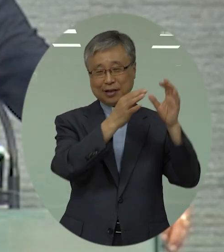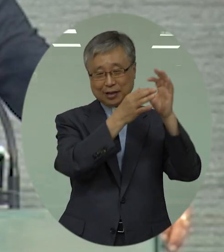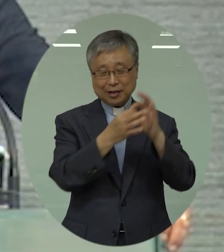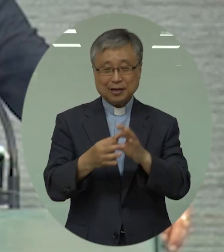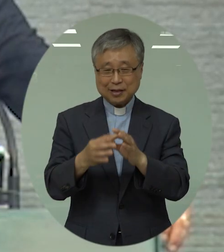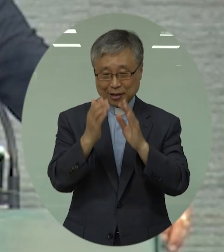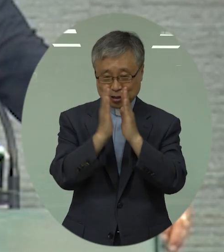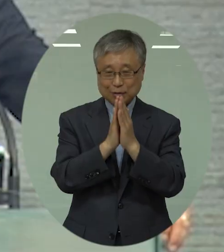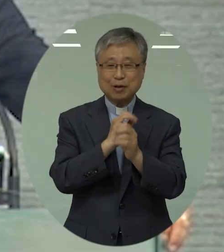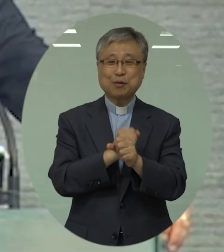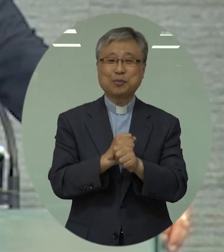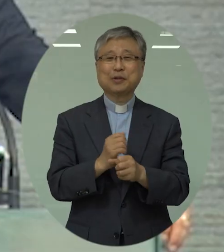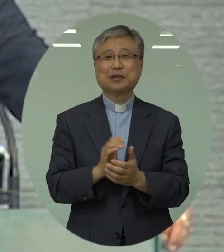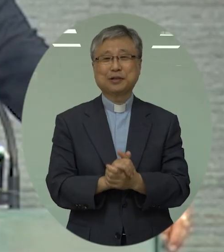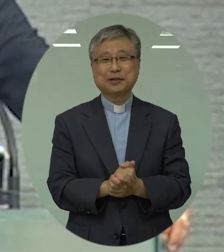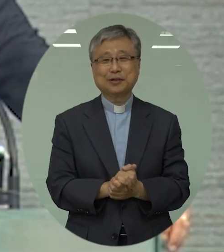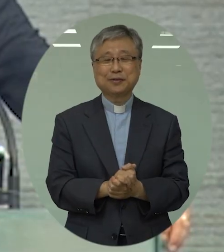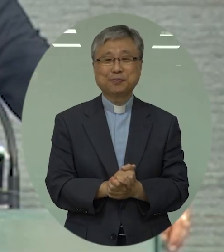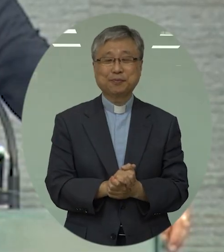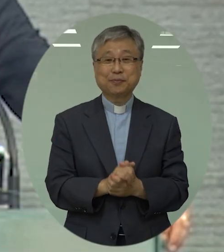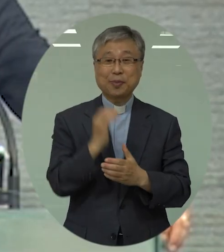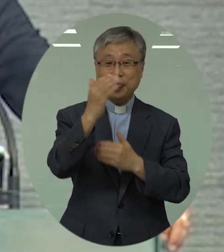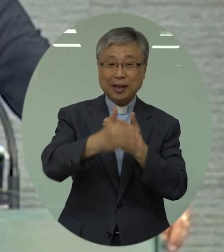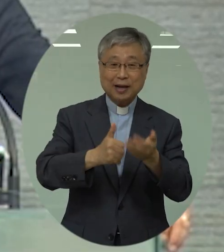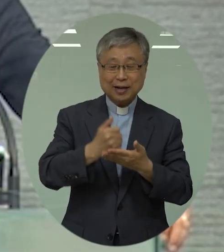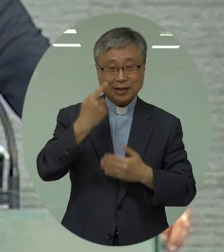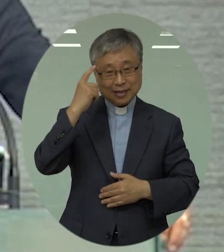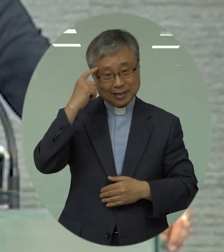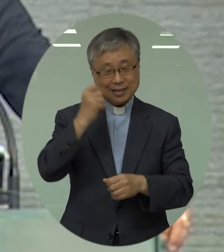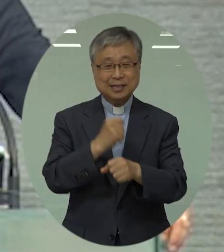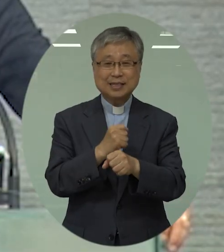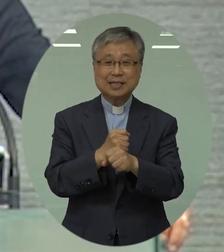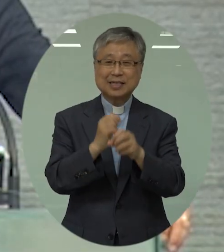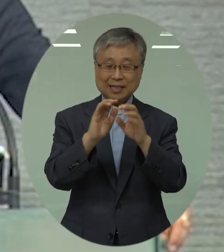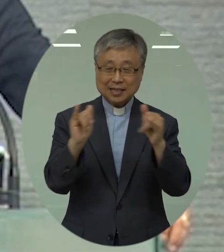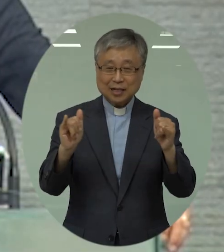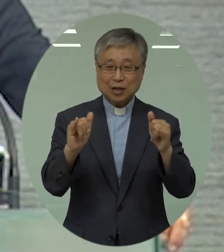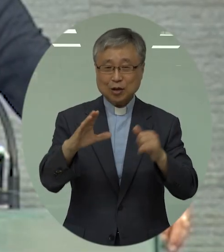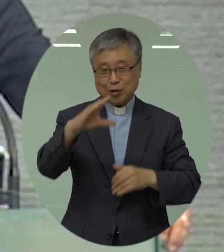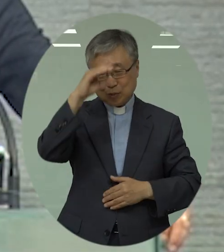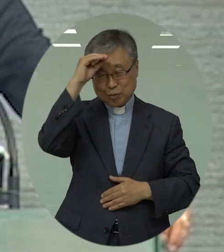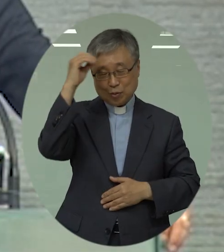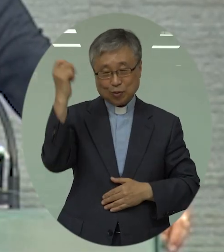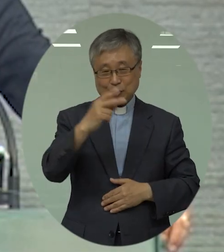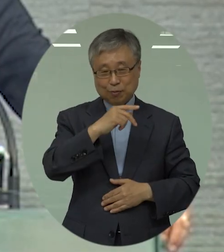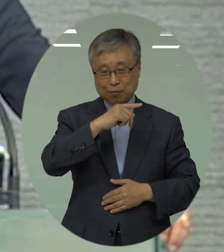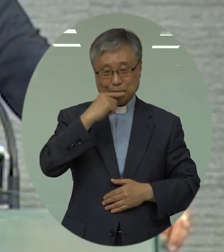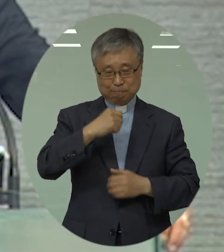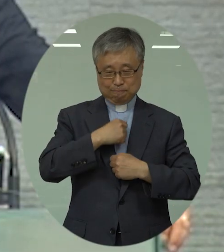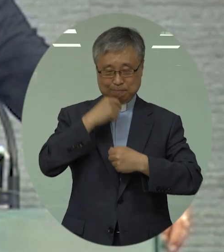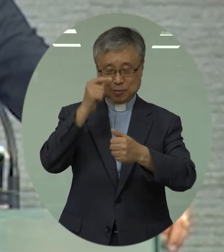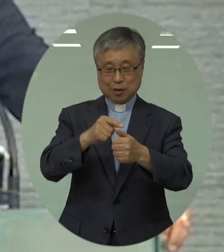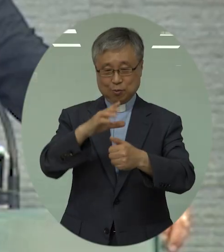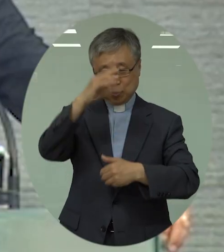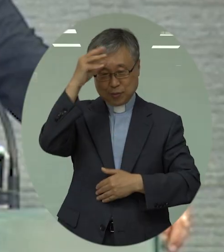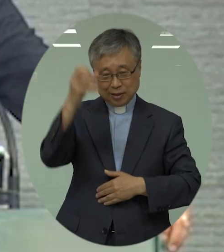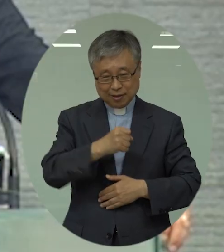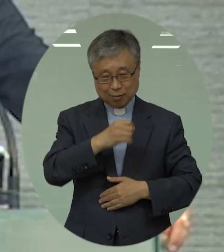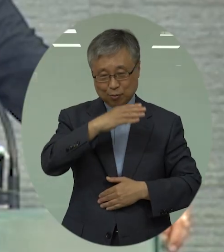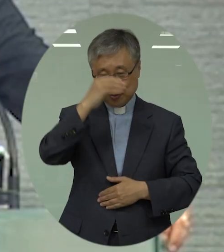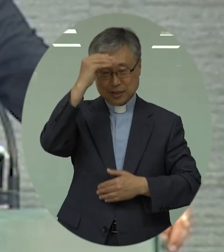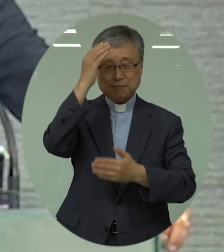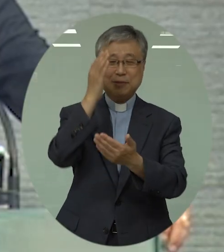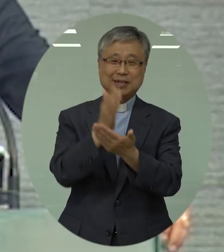그거 하면서 기도하는 거예요. 하나님 생각해. 인간, 모범과 경고, 본받을 것, 본받지 말 것.